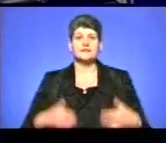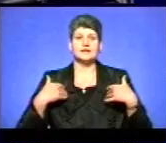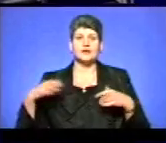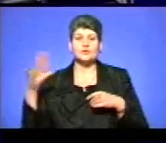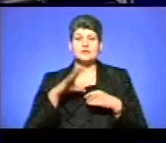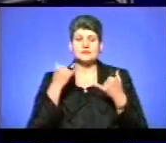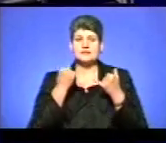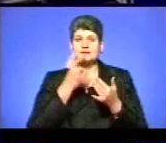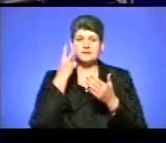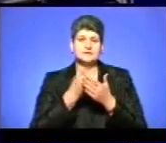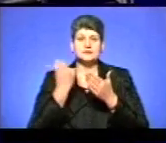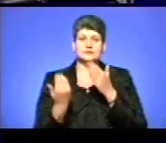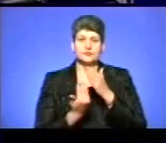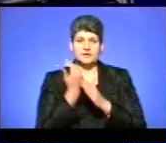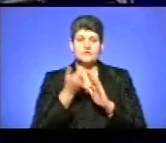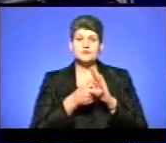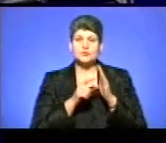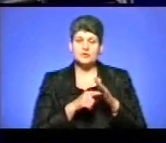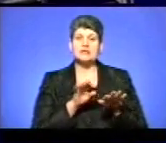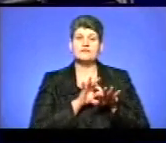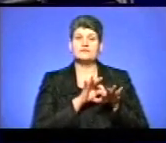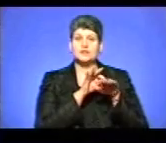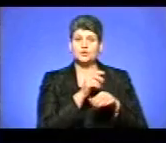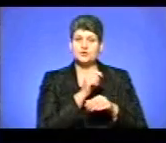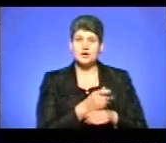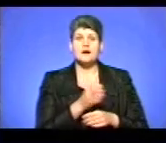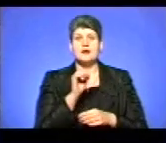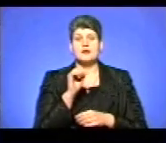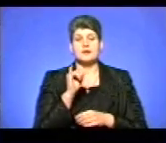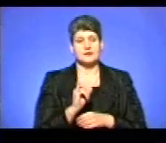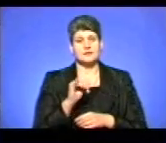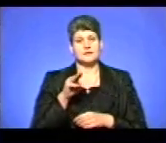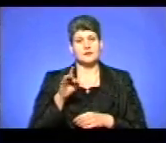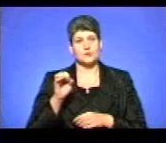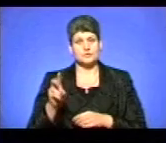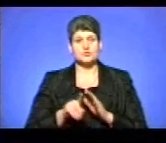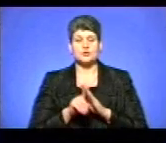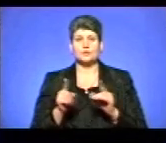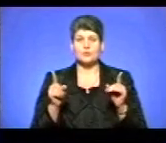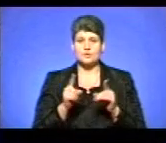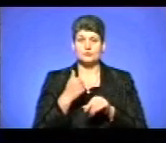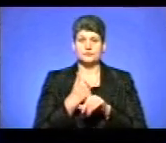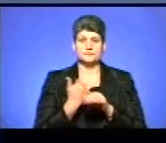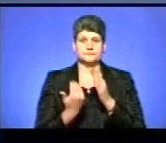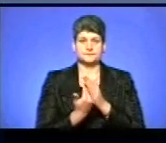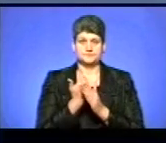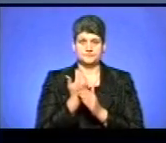вітаю всіх, хто зараз з нами. В ефірі новини. В студії з вами ведуча Ірина Терлюк. Спочатку коротко про головні події.